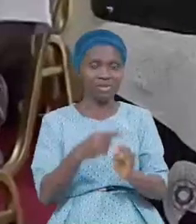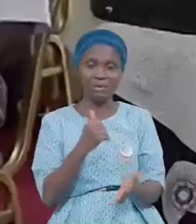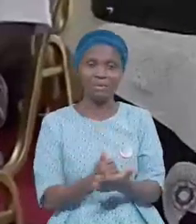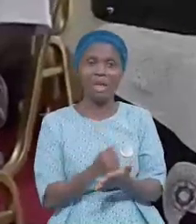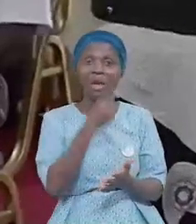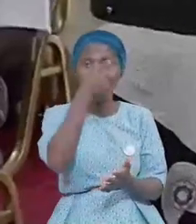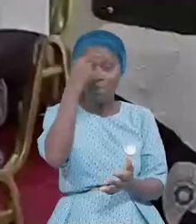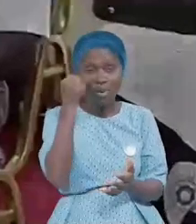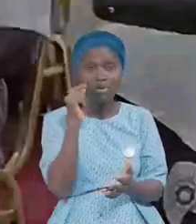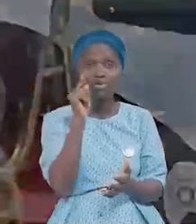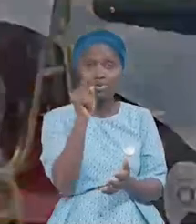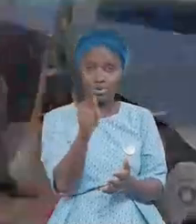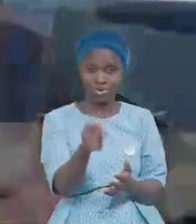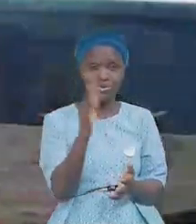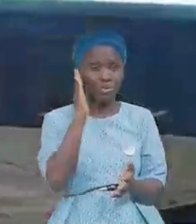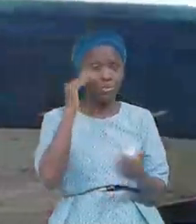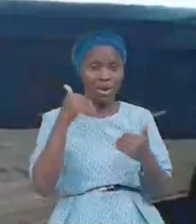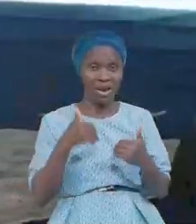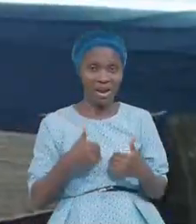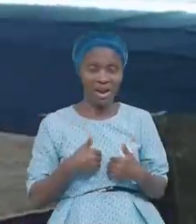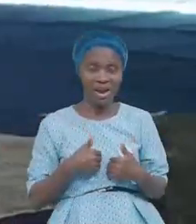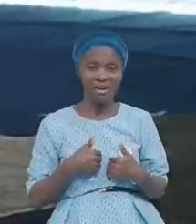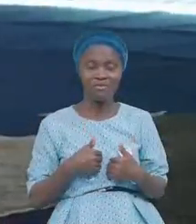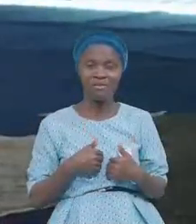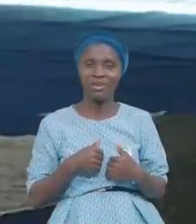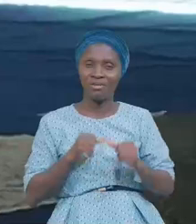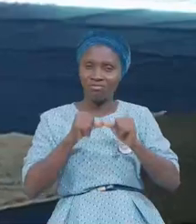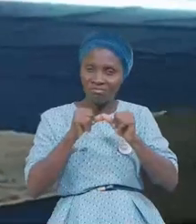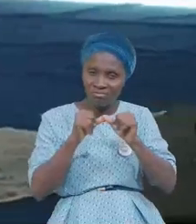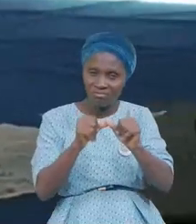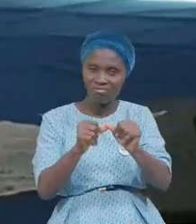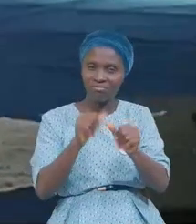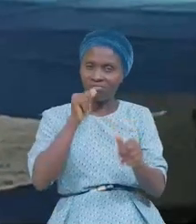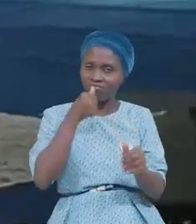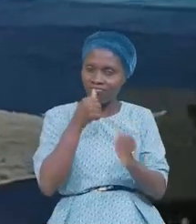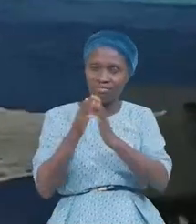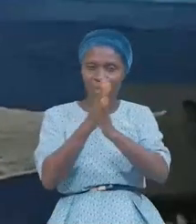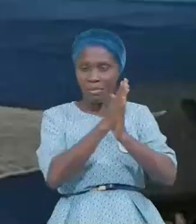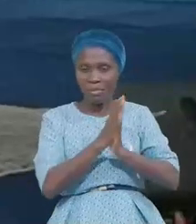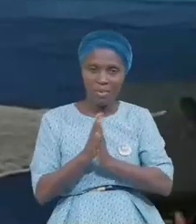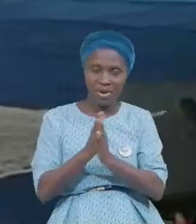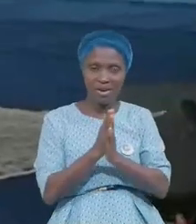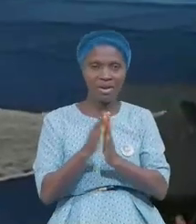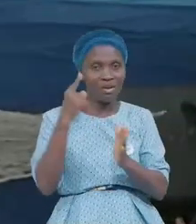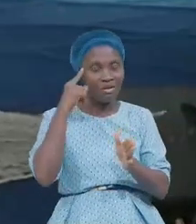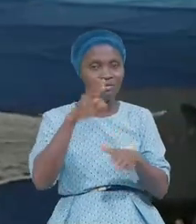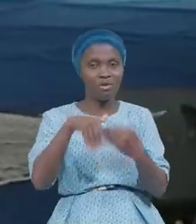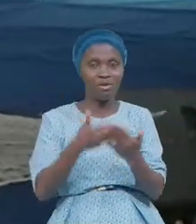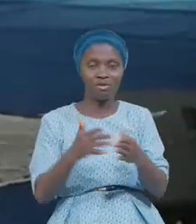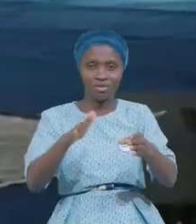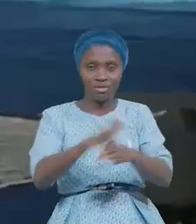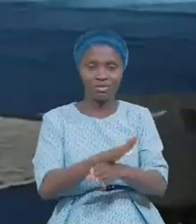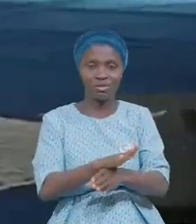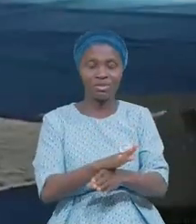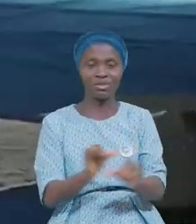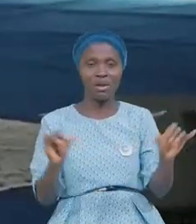Parce que tu auras la prière importunée pour la mesure suffisante